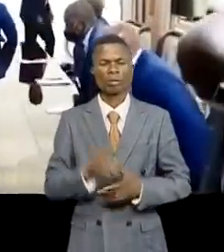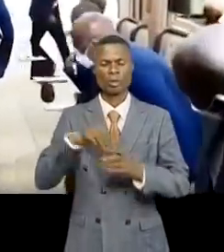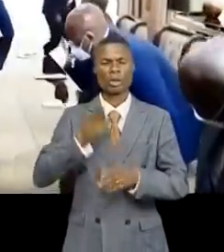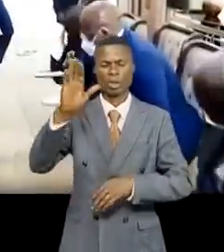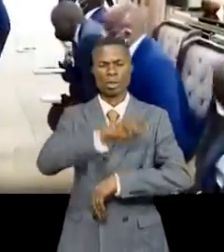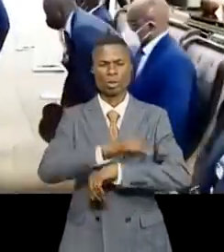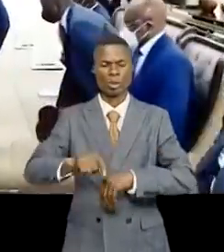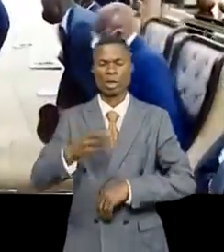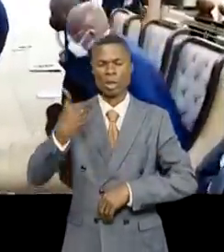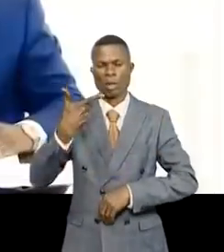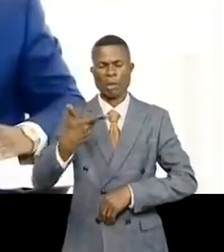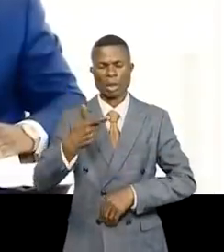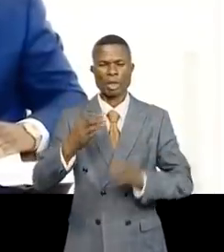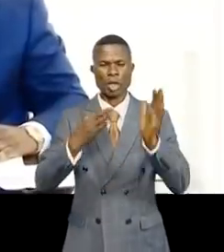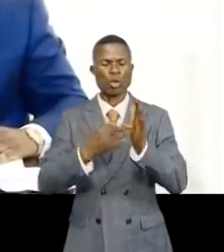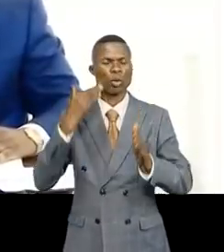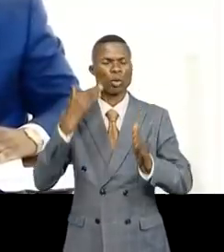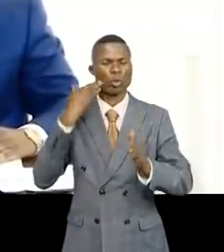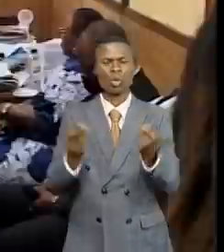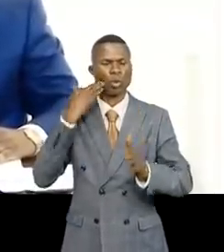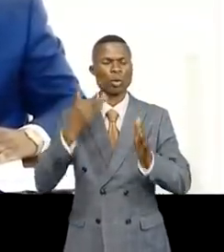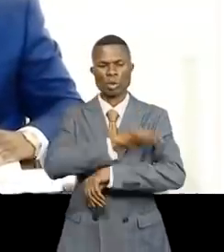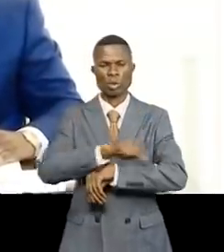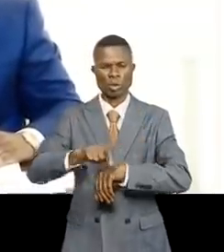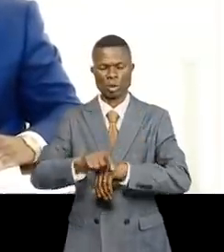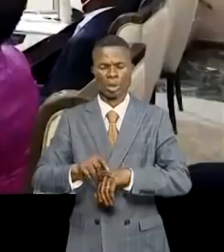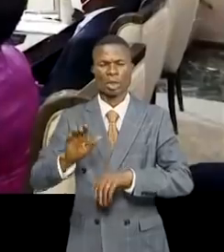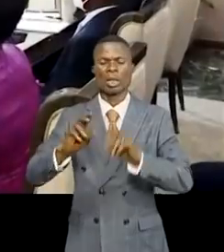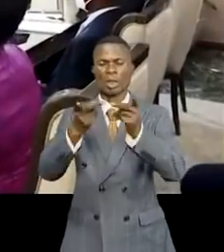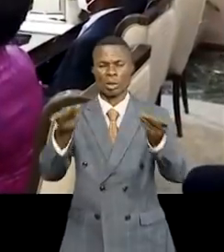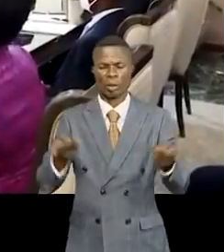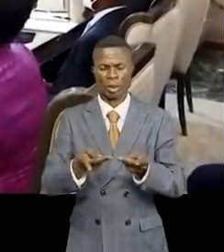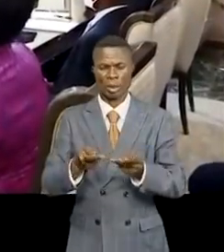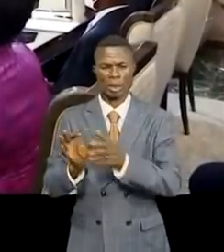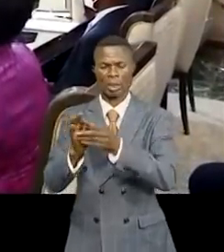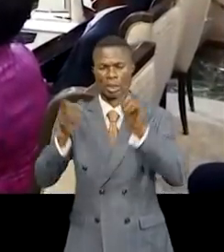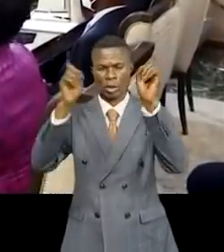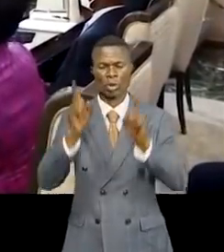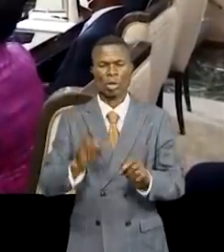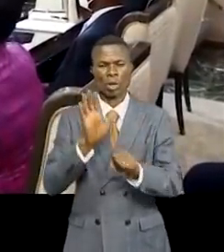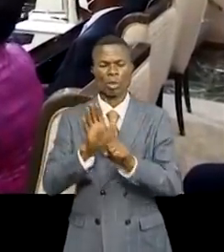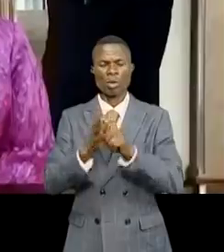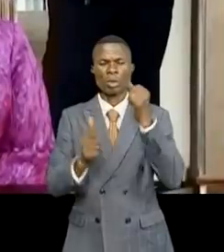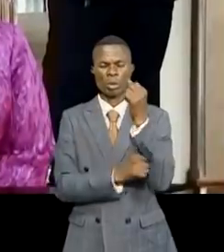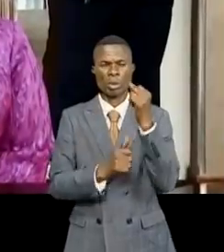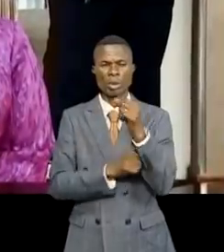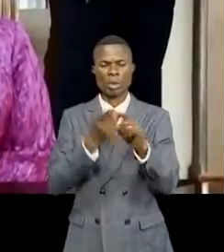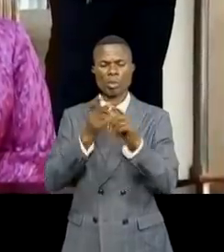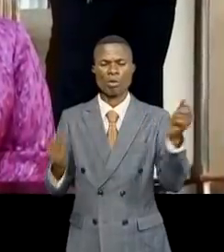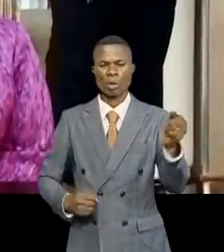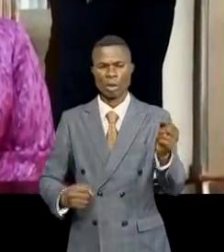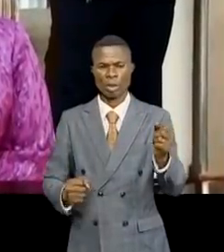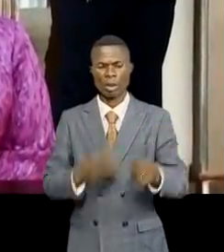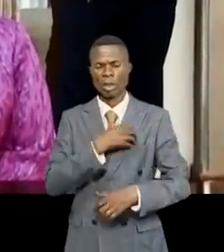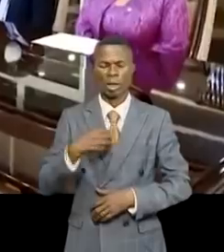mardi 8 juin 2021, dans son cabinet de travail à la Cité de l'Union africaine, une forte délégation angolaise conduite par